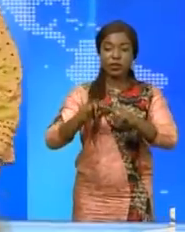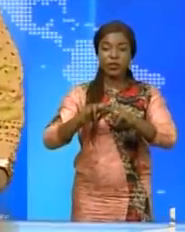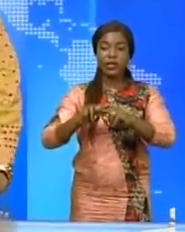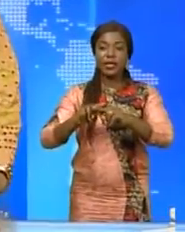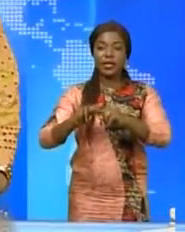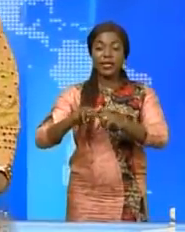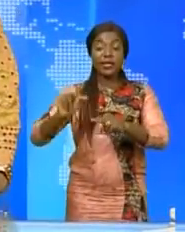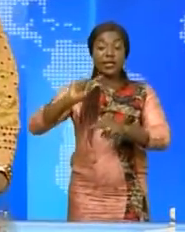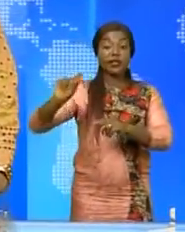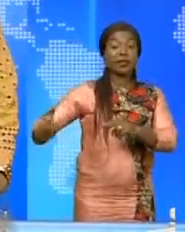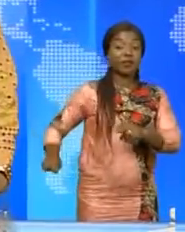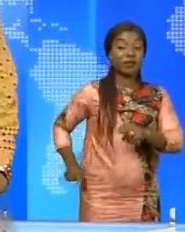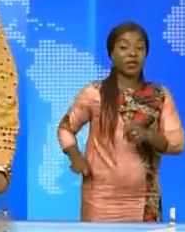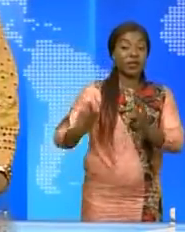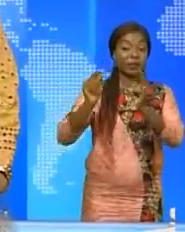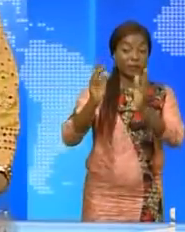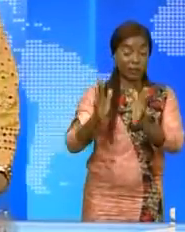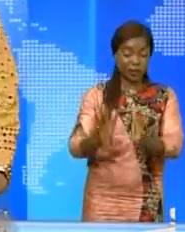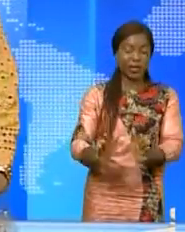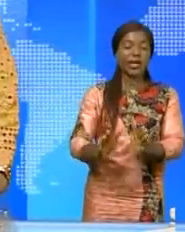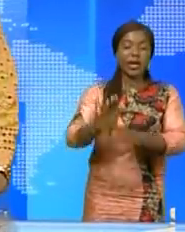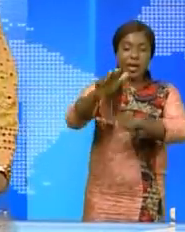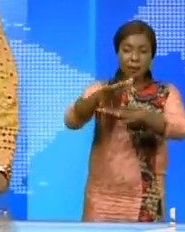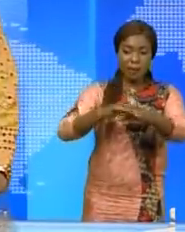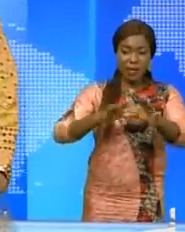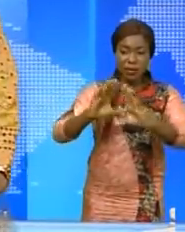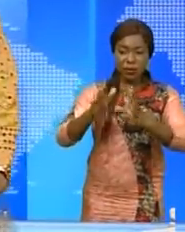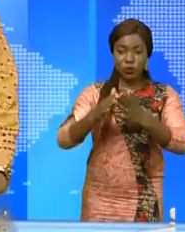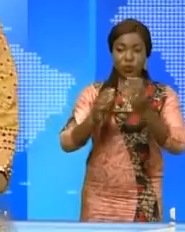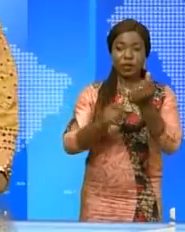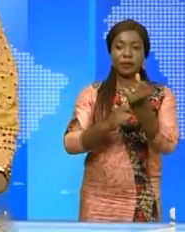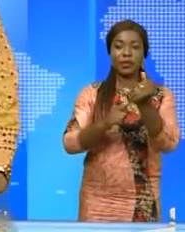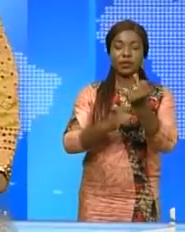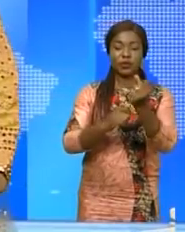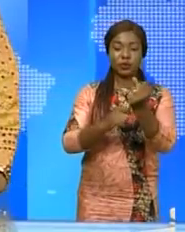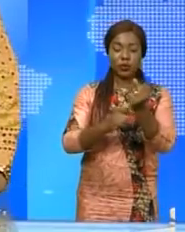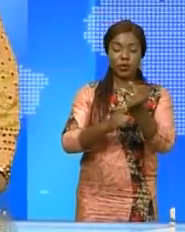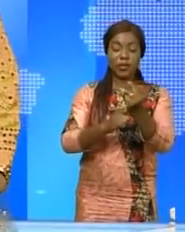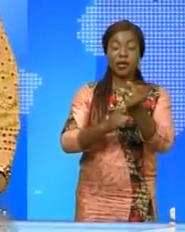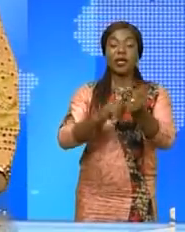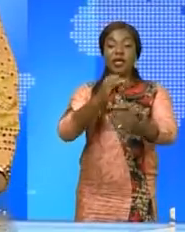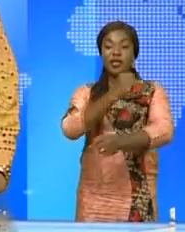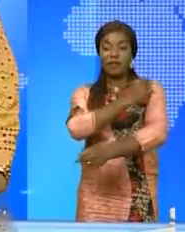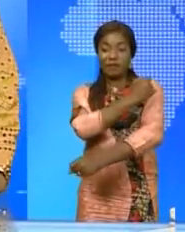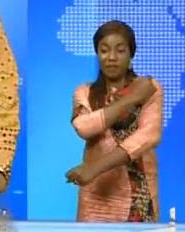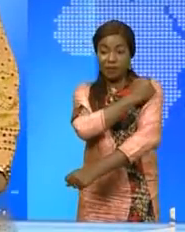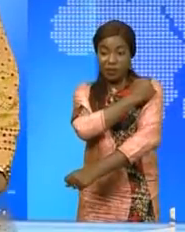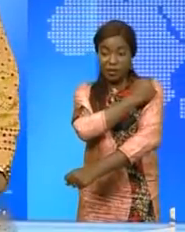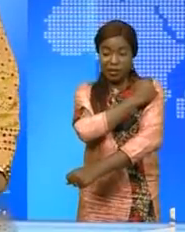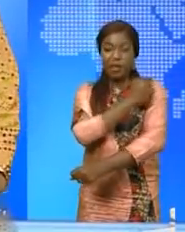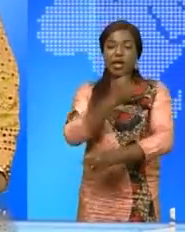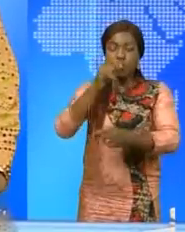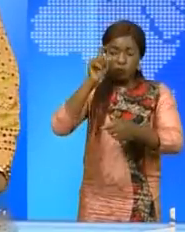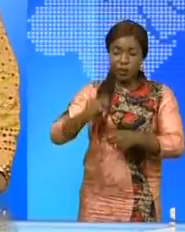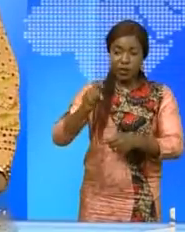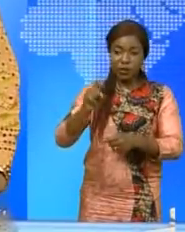du congo huit combats dzeko appelle tous les infirmiers infirmières à se faire vacciner contre la copie des 19